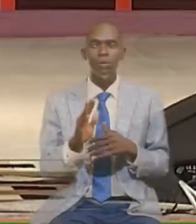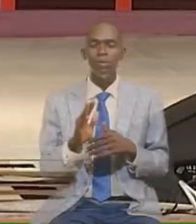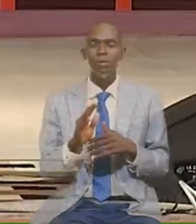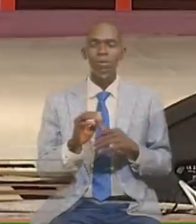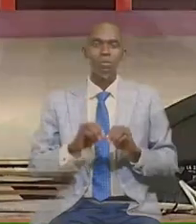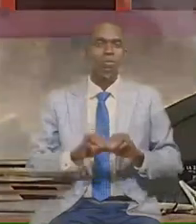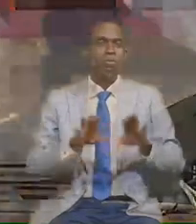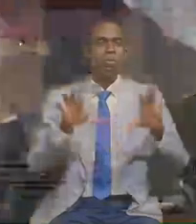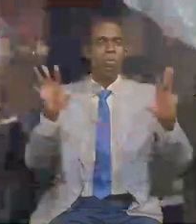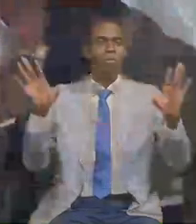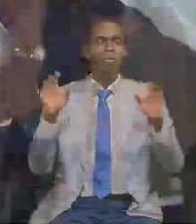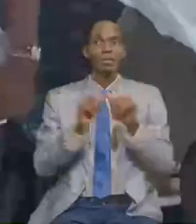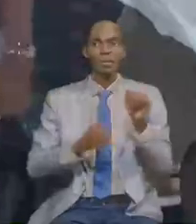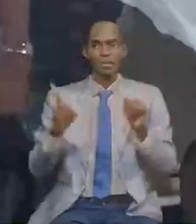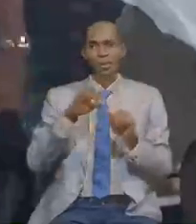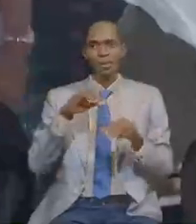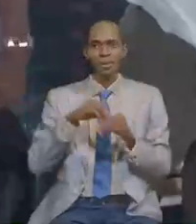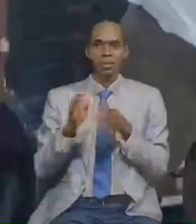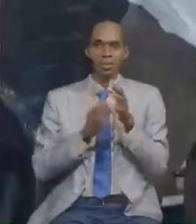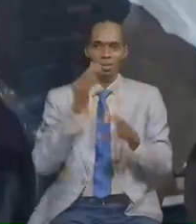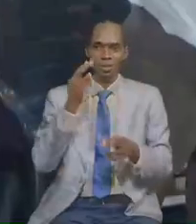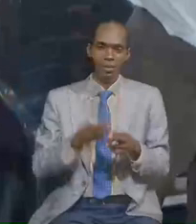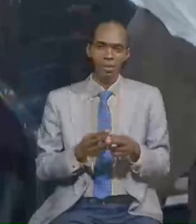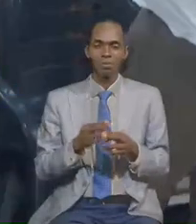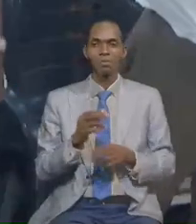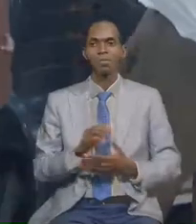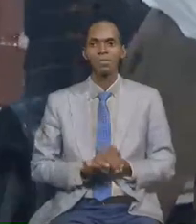partout au nom de Jésus.